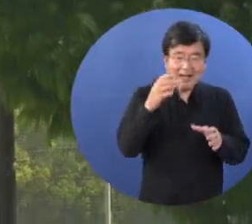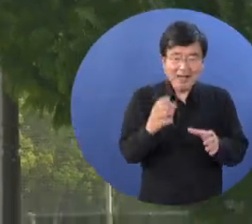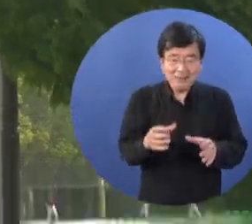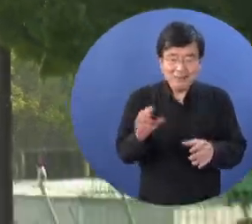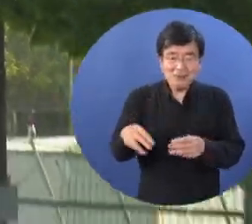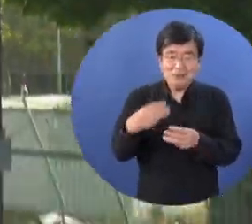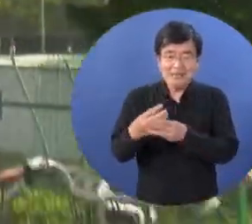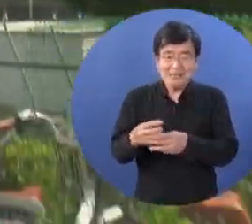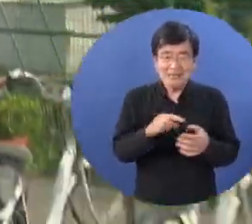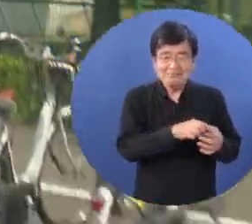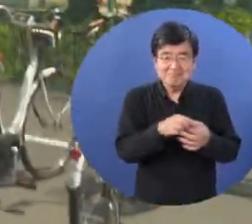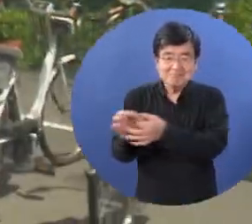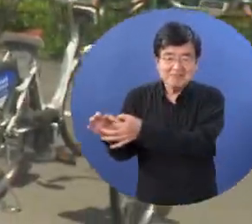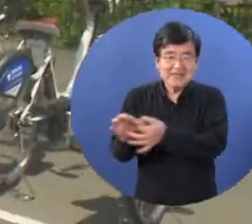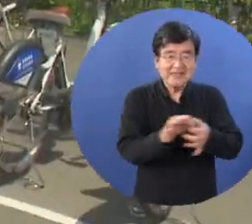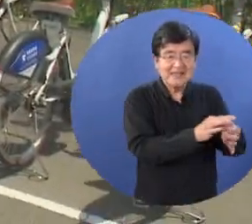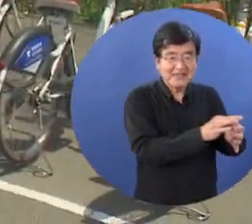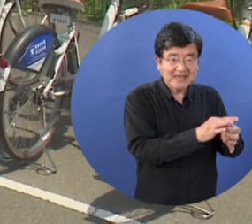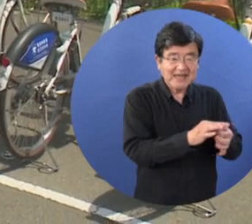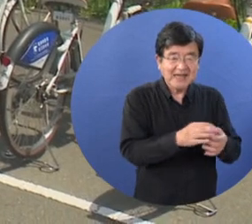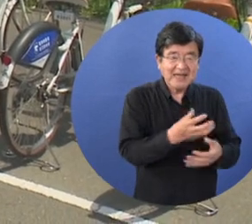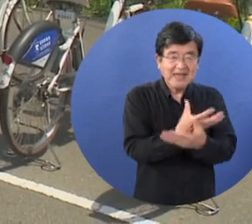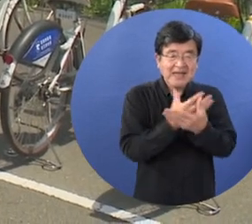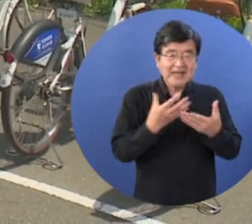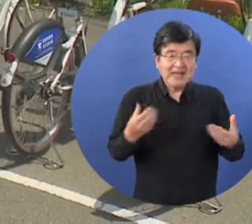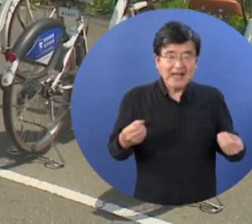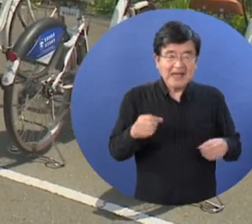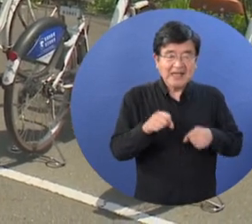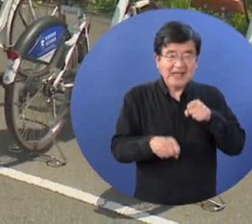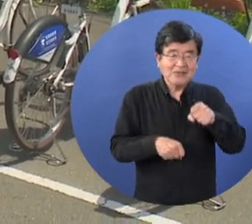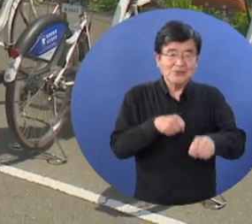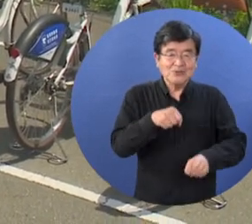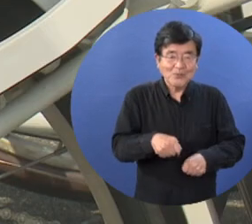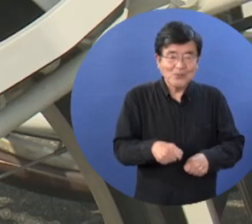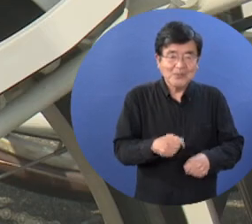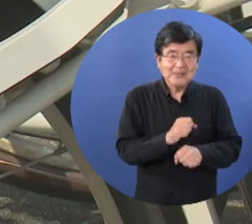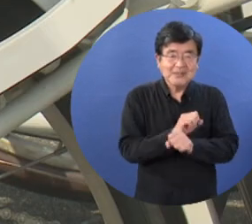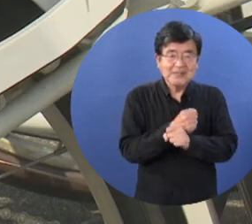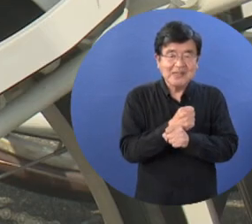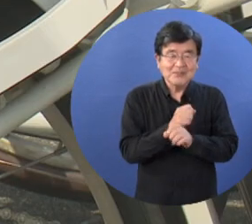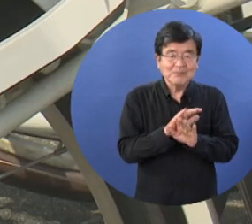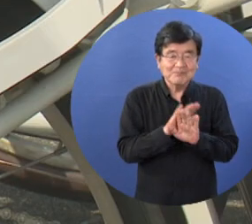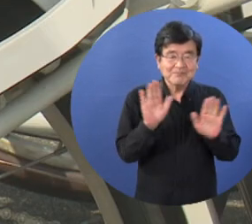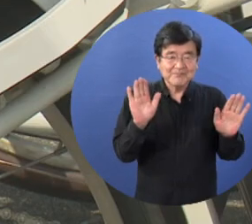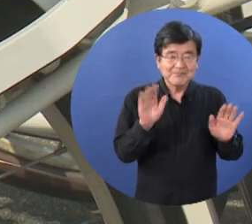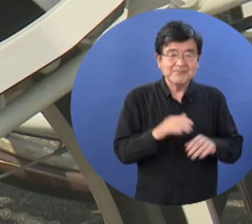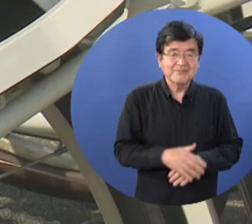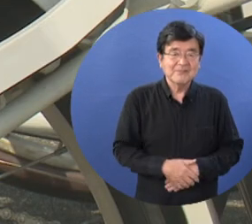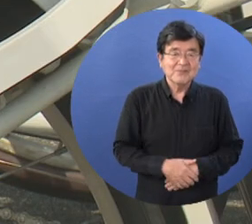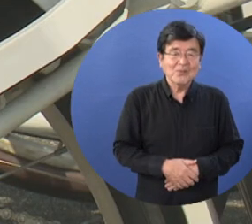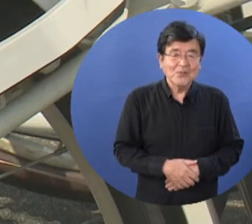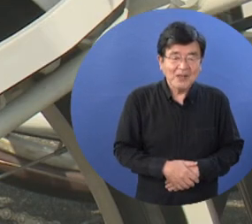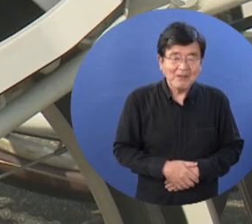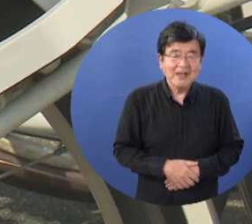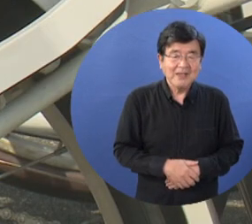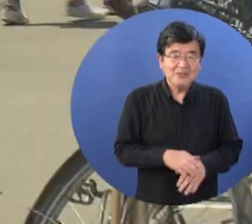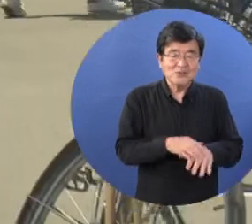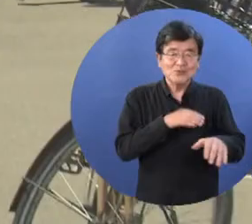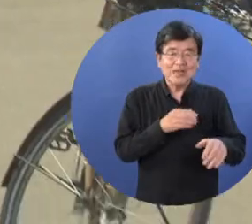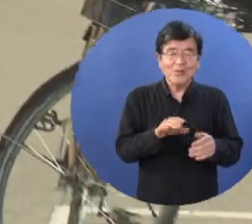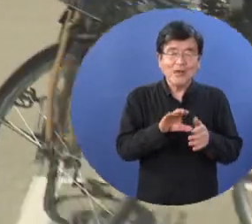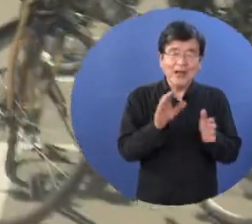府、吹田市が連携してシェアサイクル実証実験を実施。これは試合日の渋滞緩和